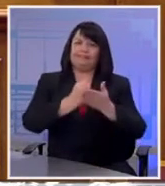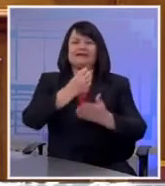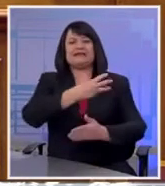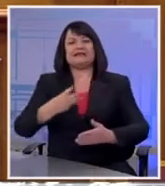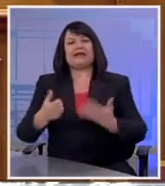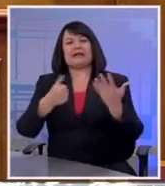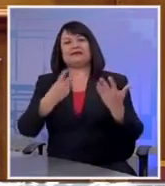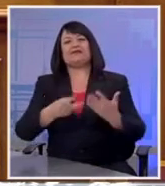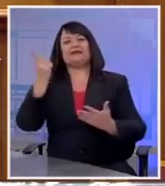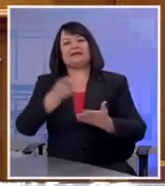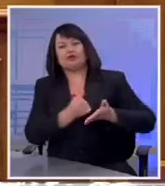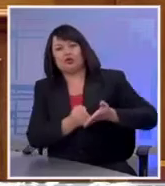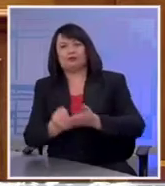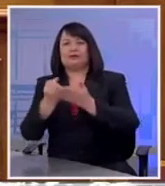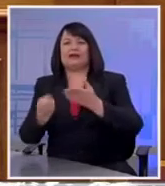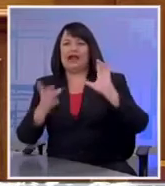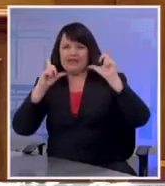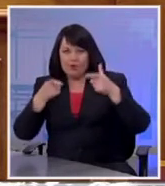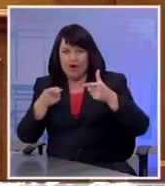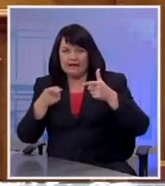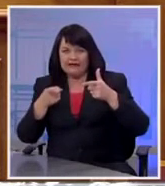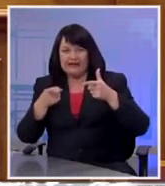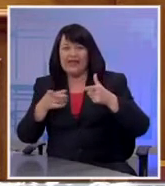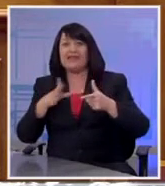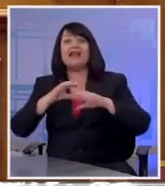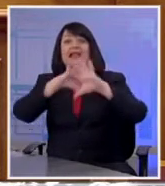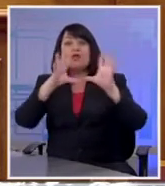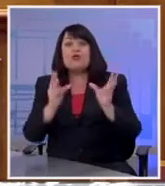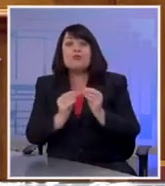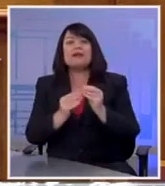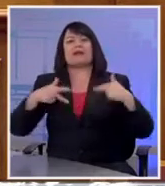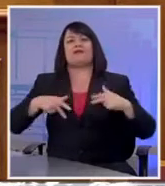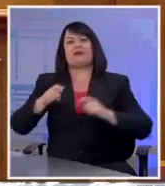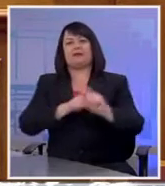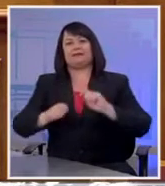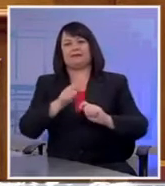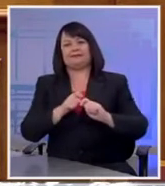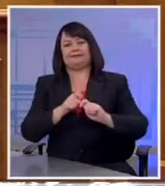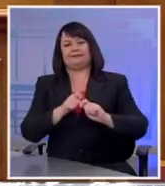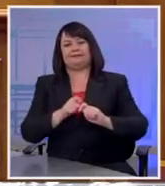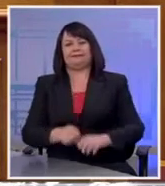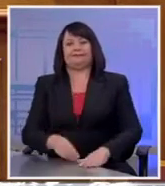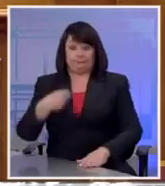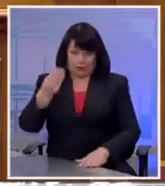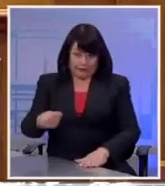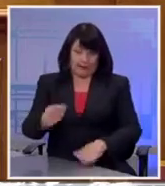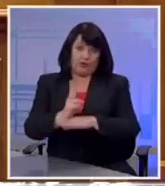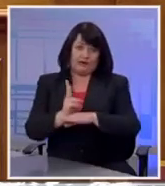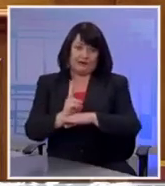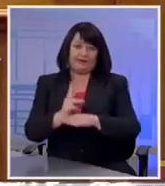το 67% των οπαδών της Νέας Δημοκρατίας θέλει η οικουμενική κυβέρνηση. Την καταθέτω